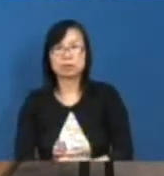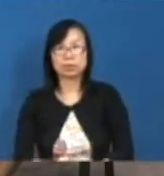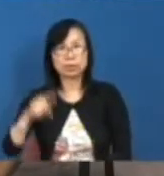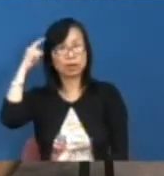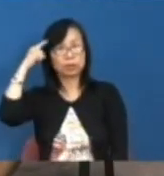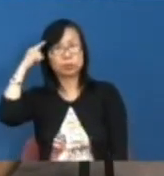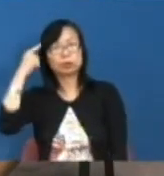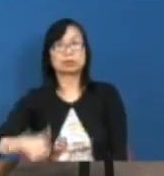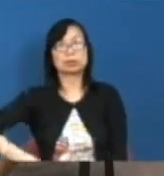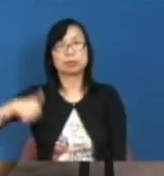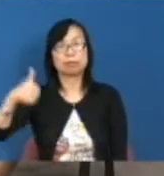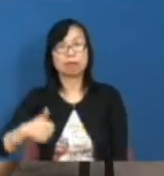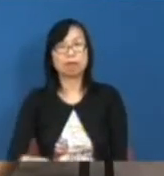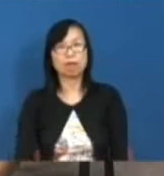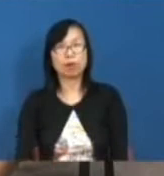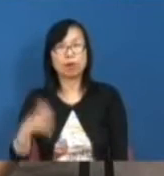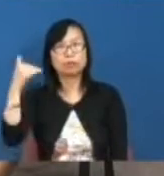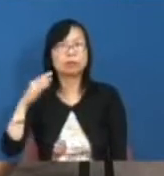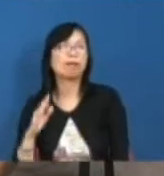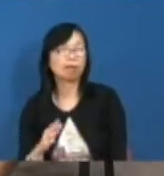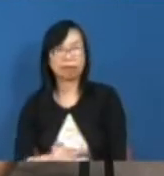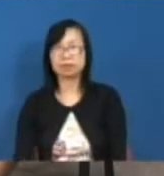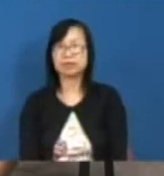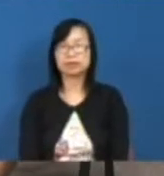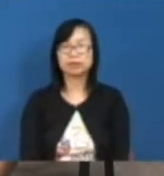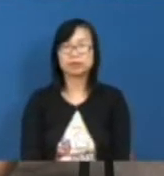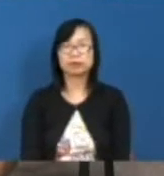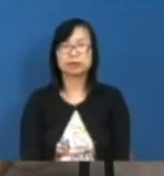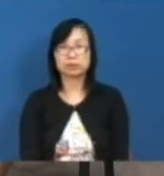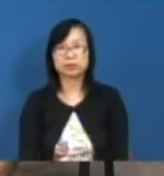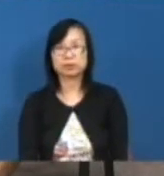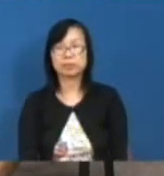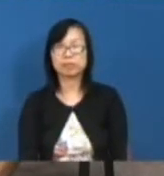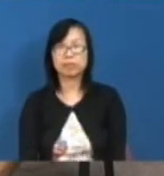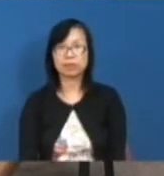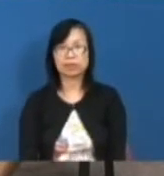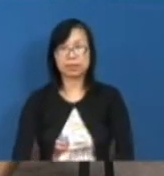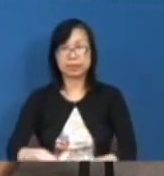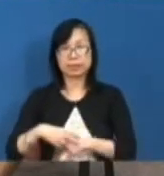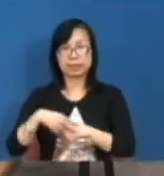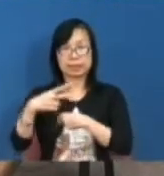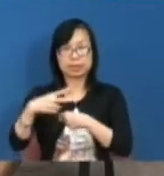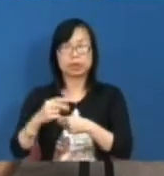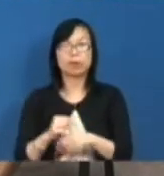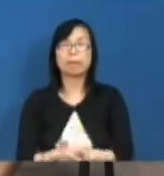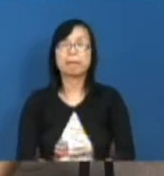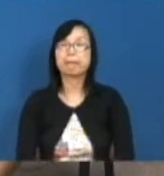佢諗住 hea 啫嘛。 咁所以其實即係嚇咁跟住第二個問題就係、是，